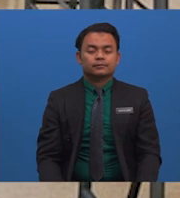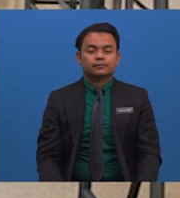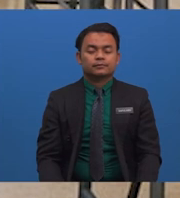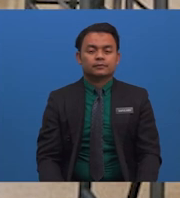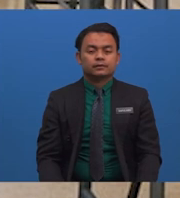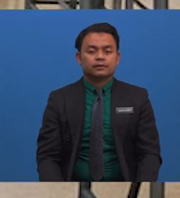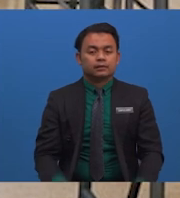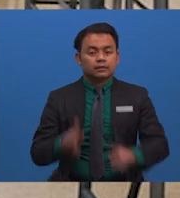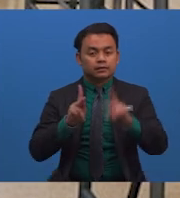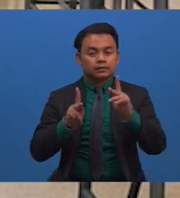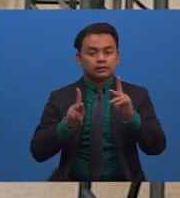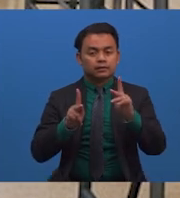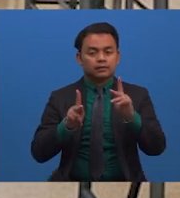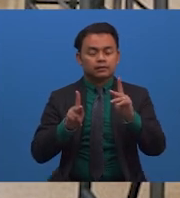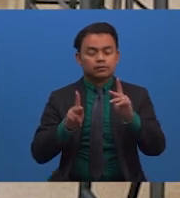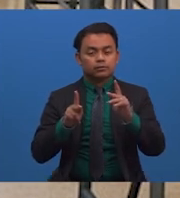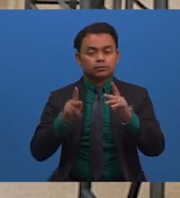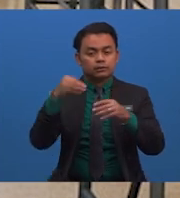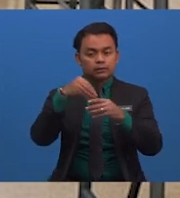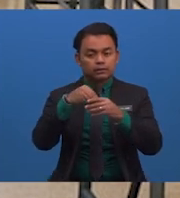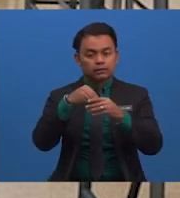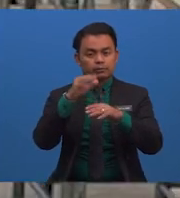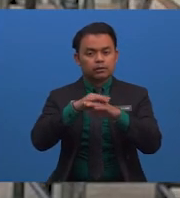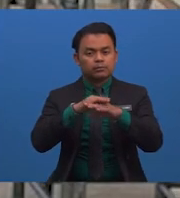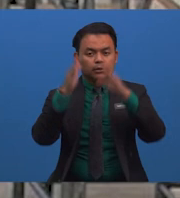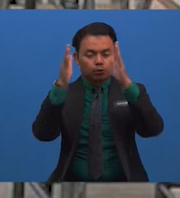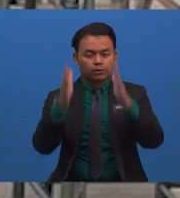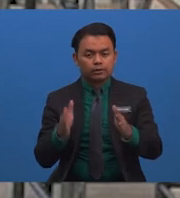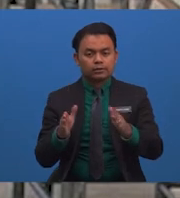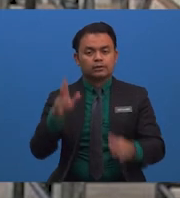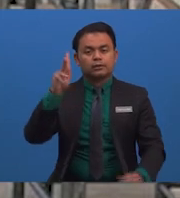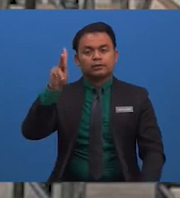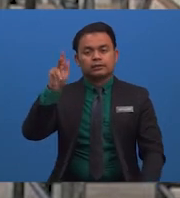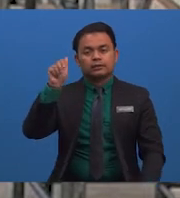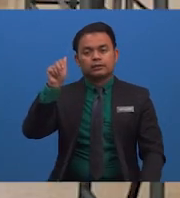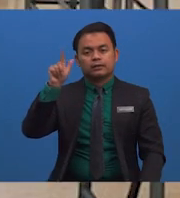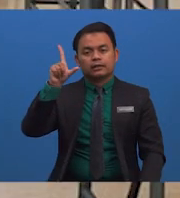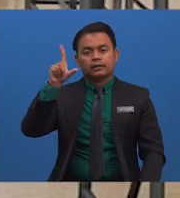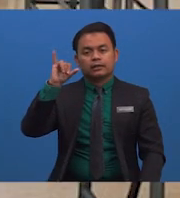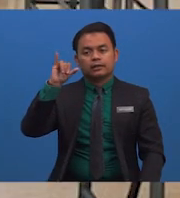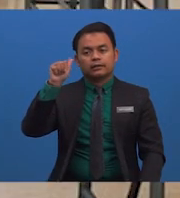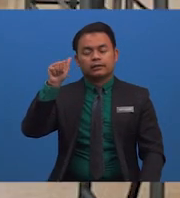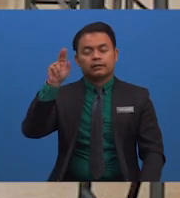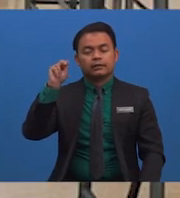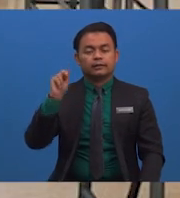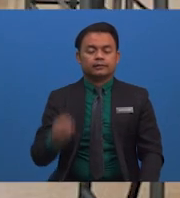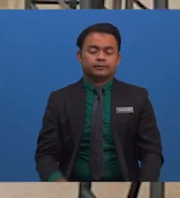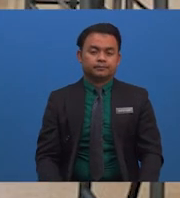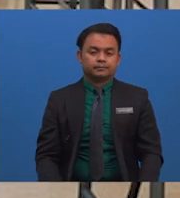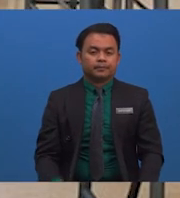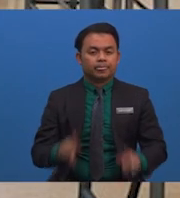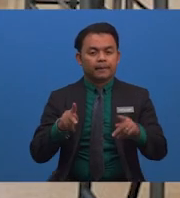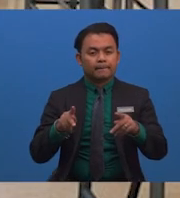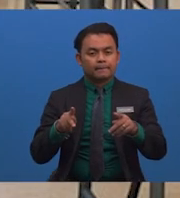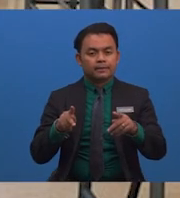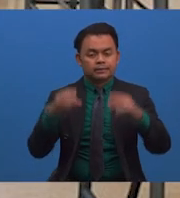kelompok ramai orang, iaitu kalian. Pasti guru memanggil murid-murid